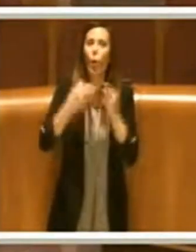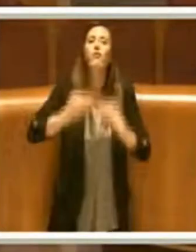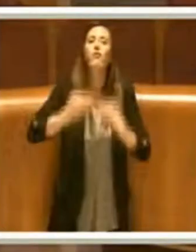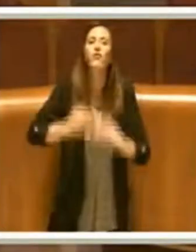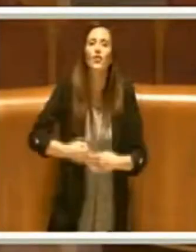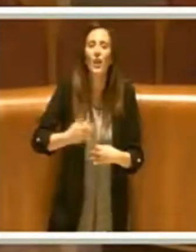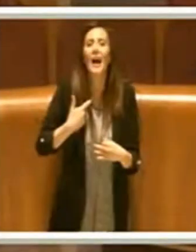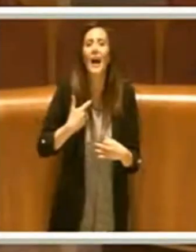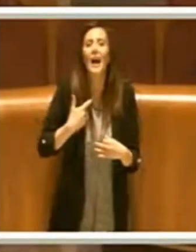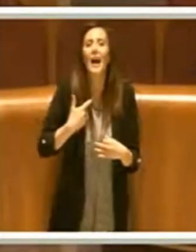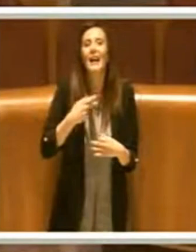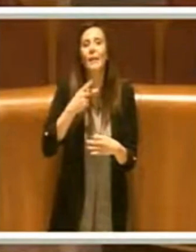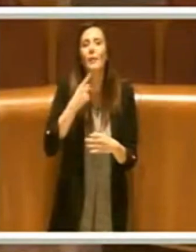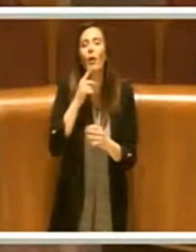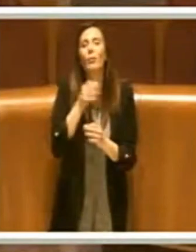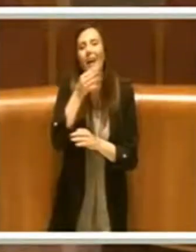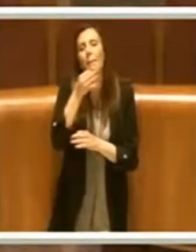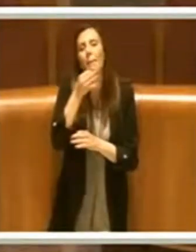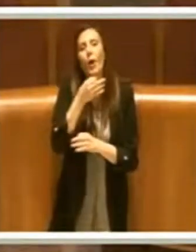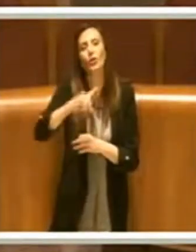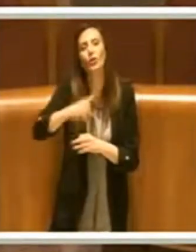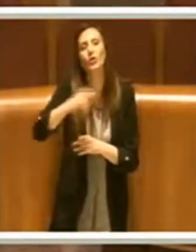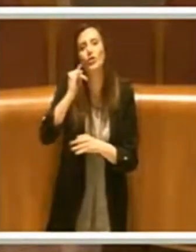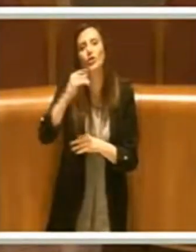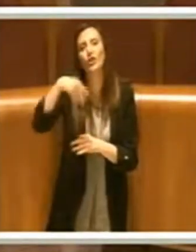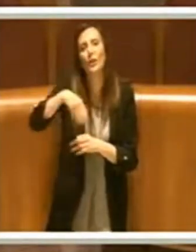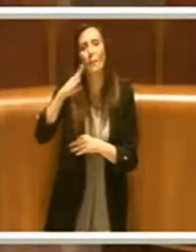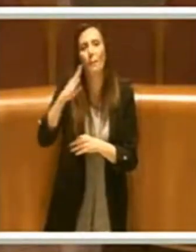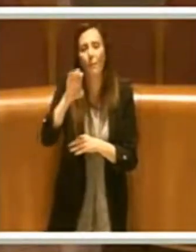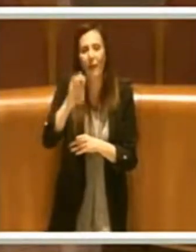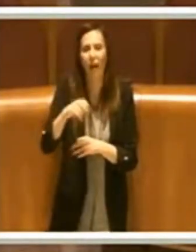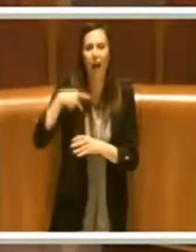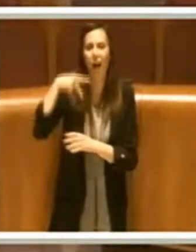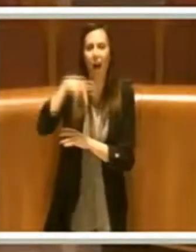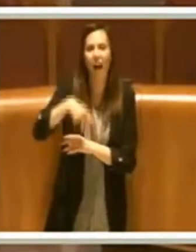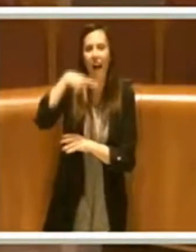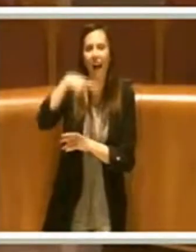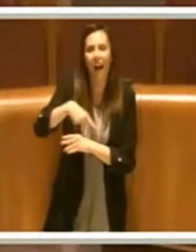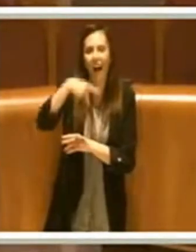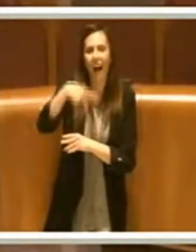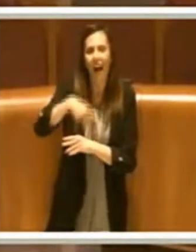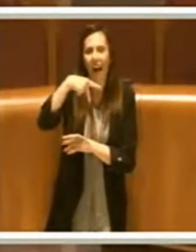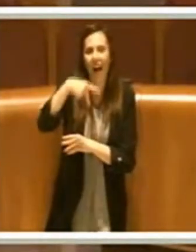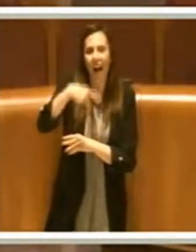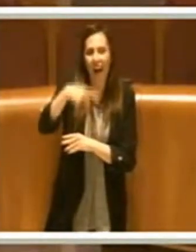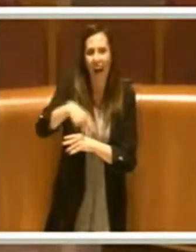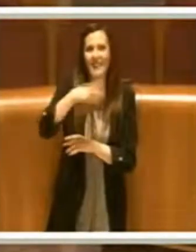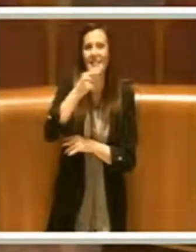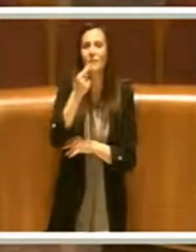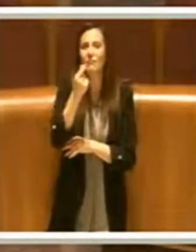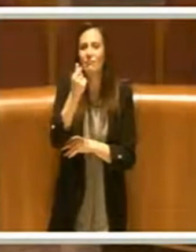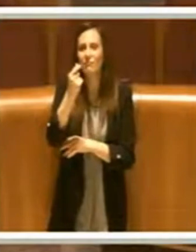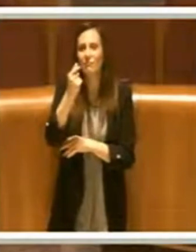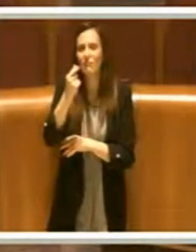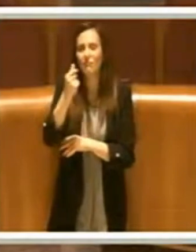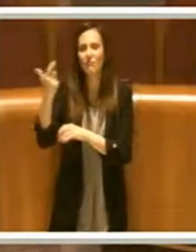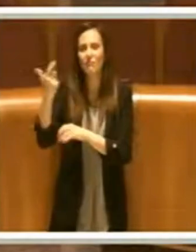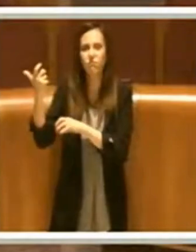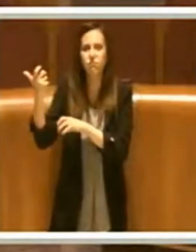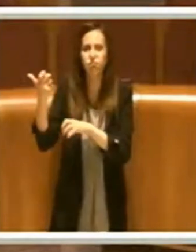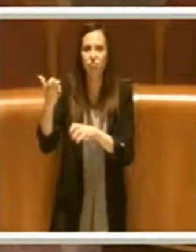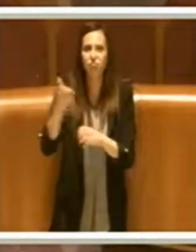rapporto Gimbe del 2019 dice che dopo anni di imponente e progressivo definanziamento della sanità